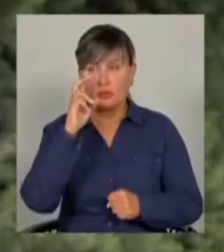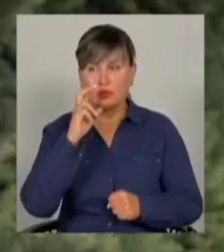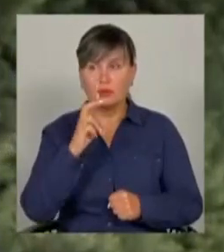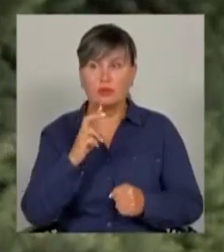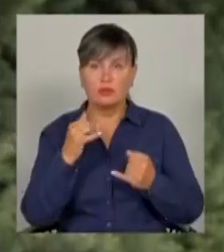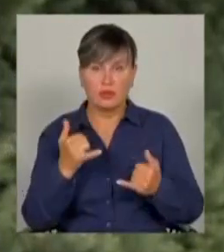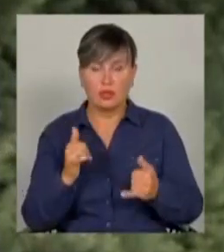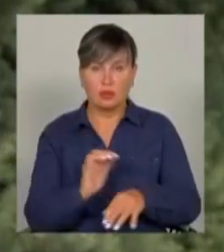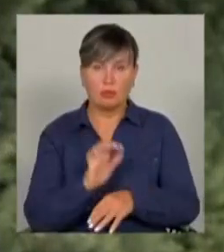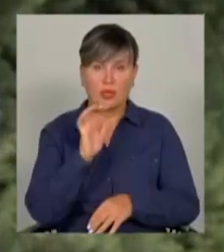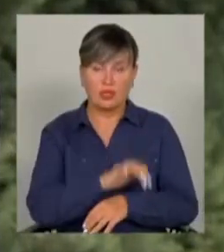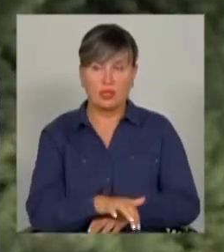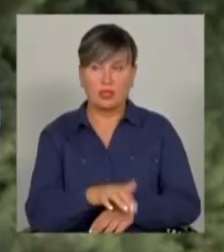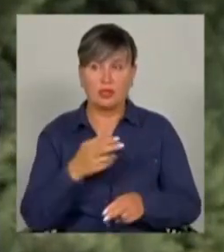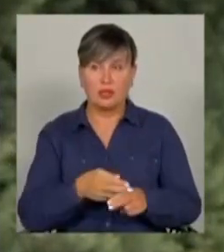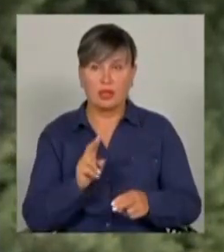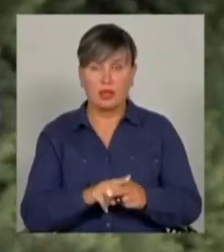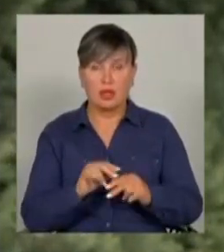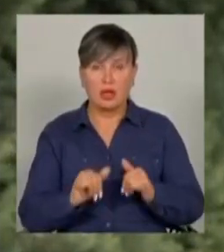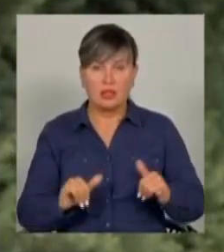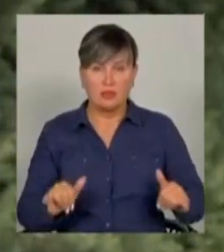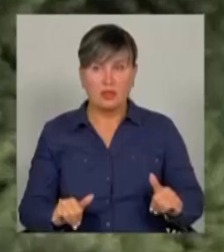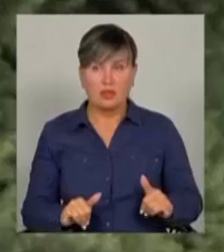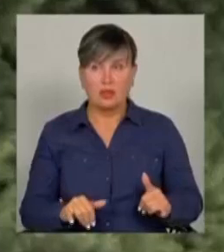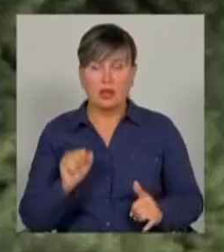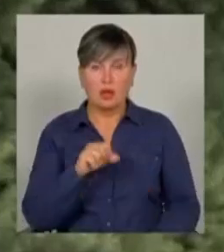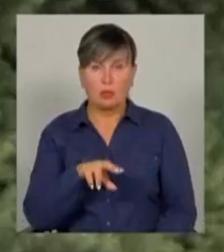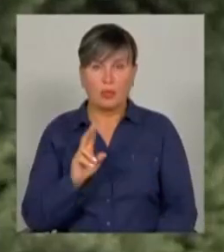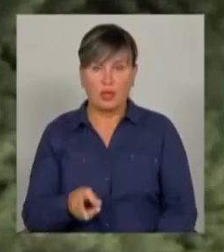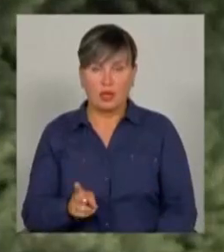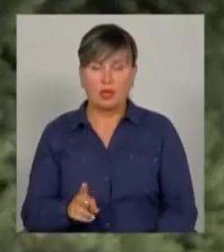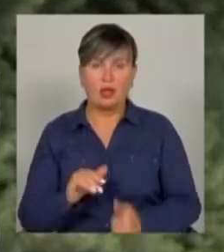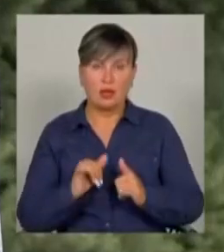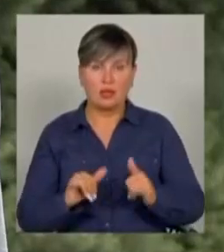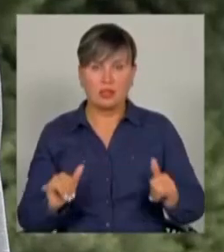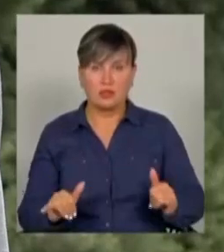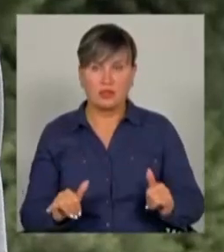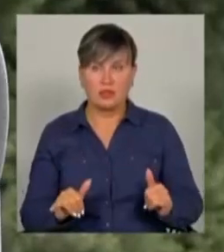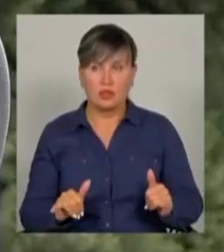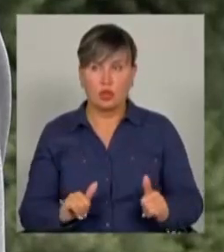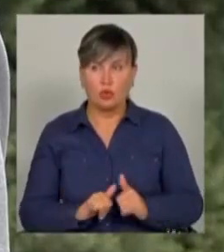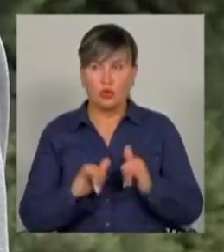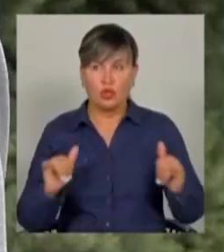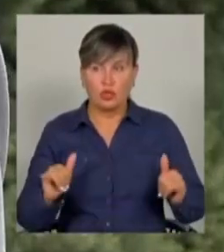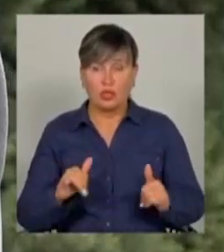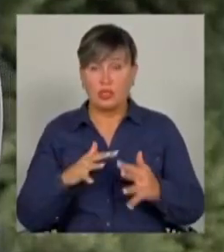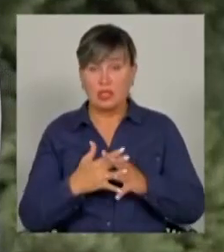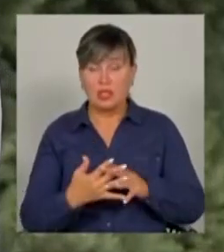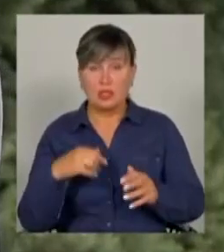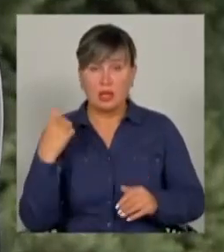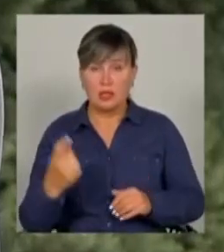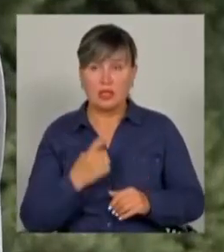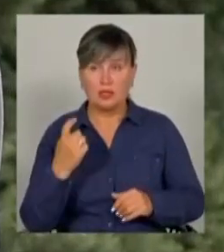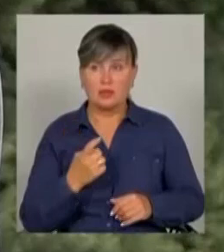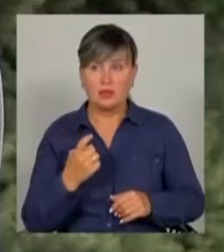данном послании, это развитие АПК, развитие и увеличение